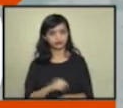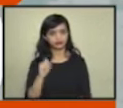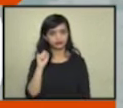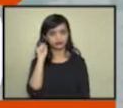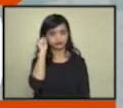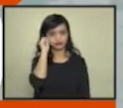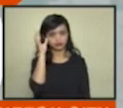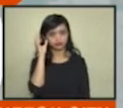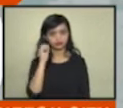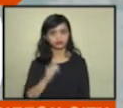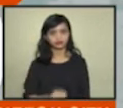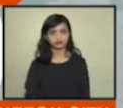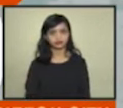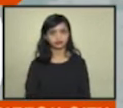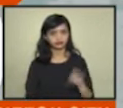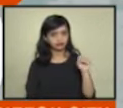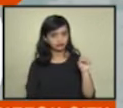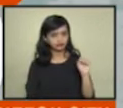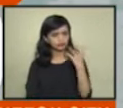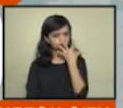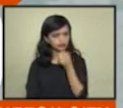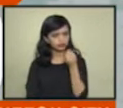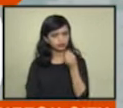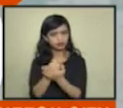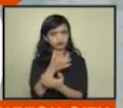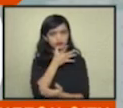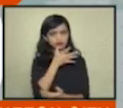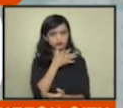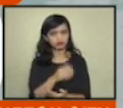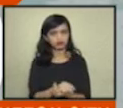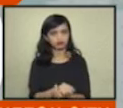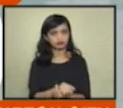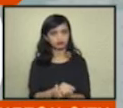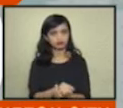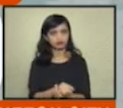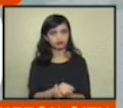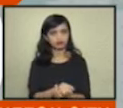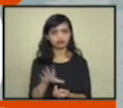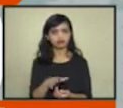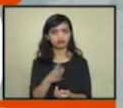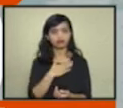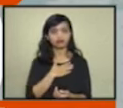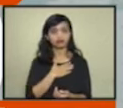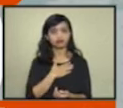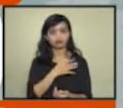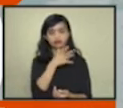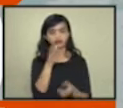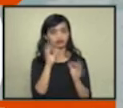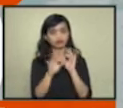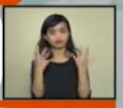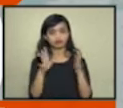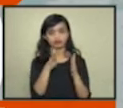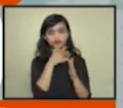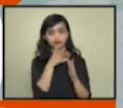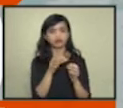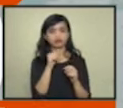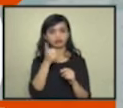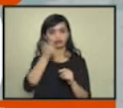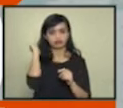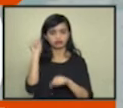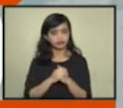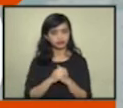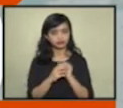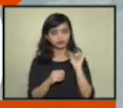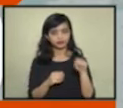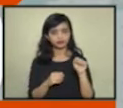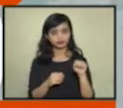Sir Chito. Opo. Sino nagpapasahod kay nanay? Nanay ko ang nagpapasahod dun. Pag wala ko nanay ko, ayaw na nila magtrabaho. Sir